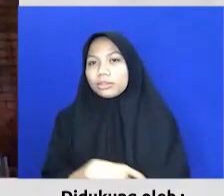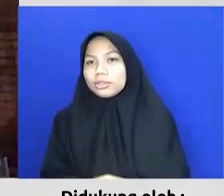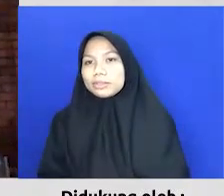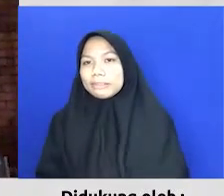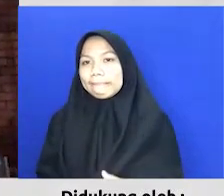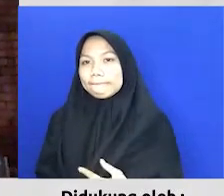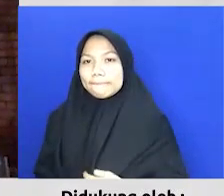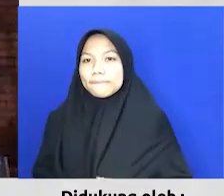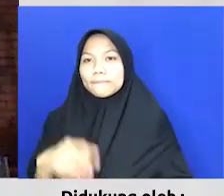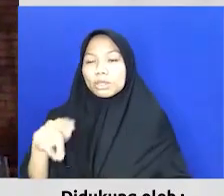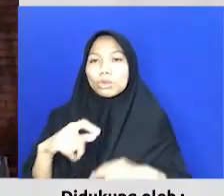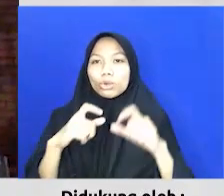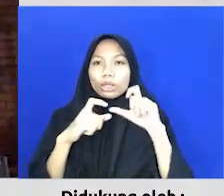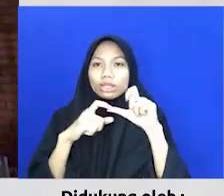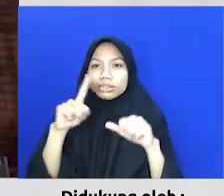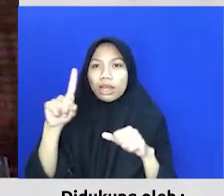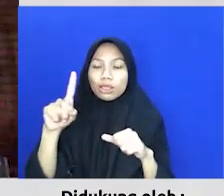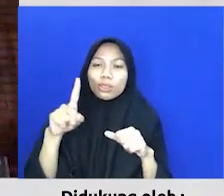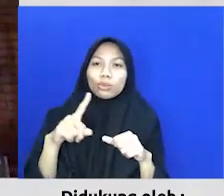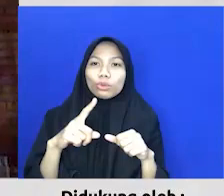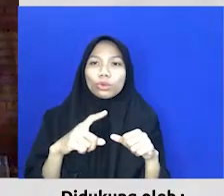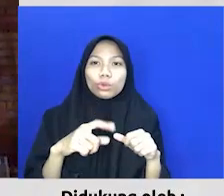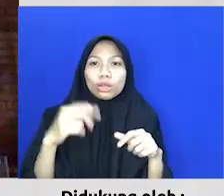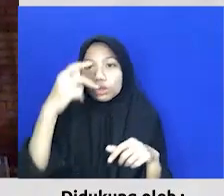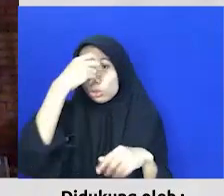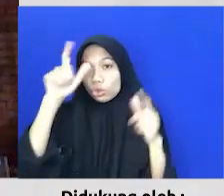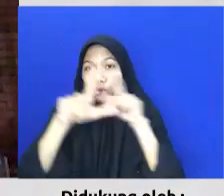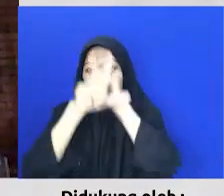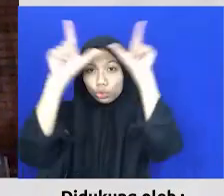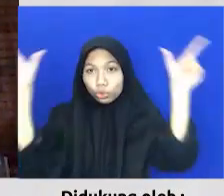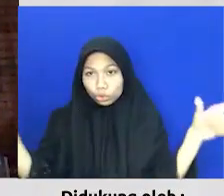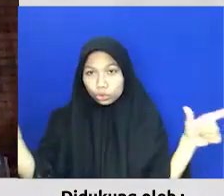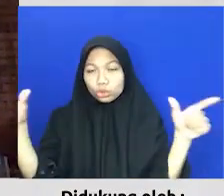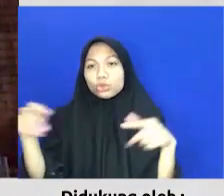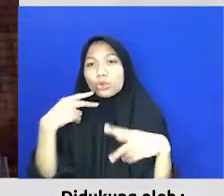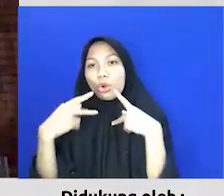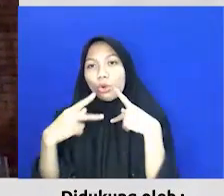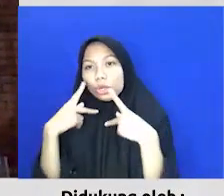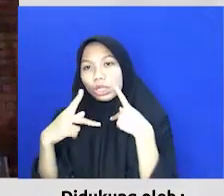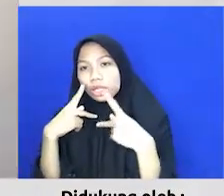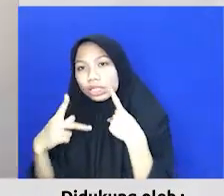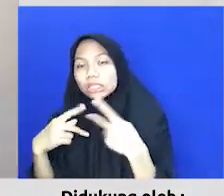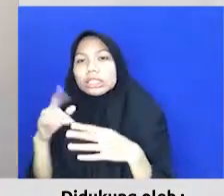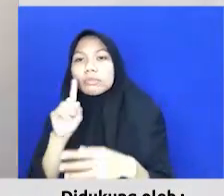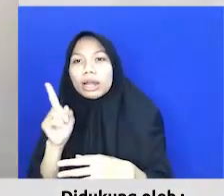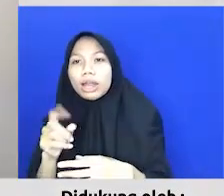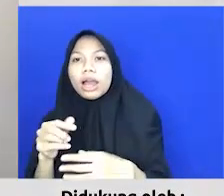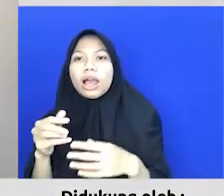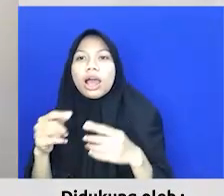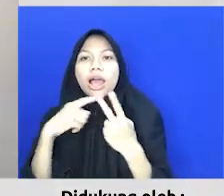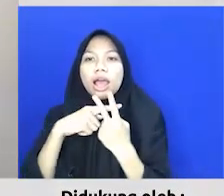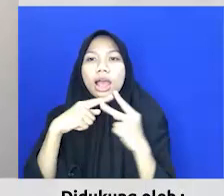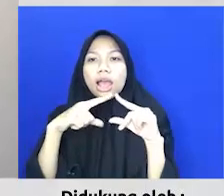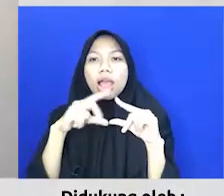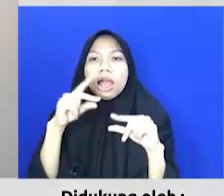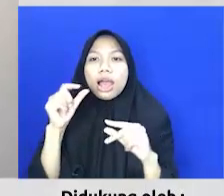memulai bekerja di dunia penulisan sejak sangat usia sangat muda, masih remaja di Padang sana sudah menjadi penulis, sudah kerja